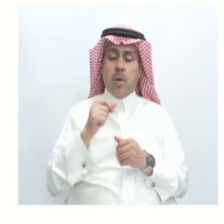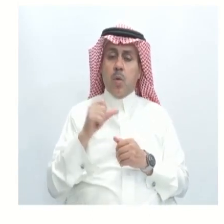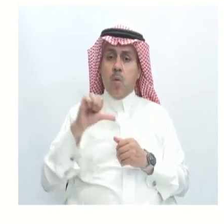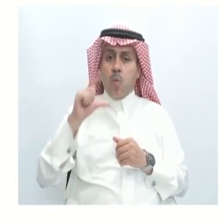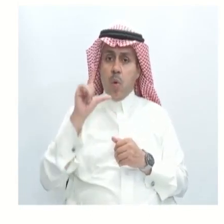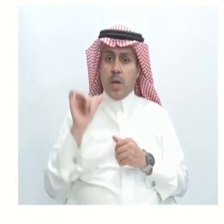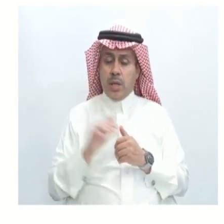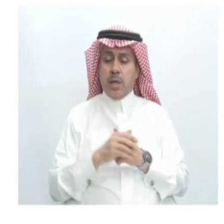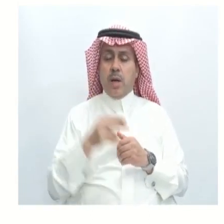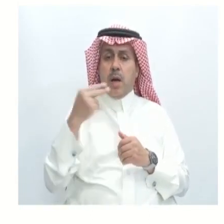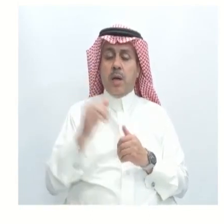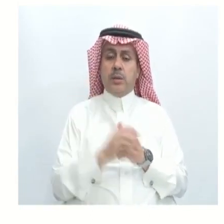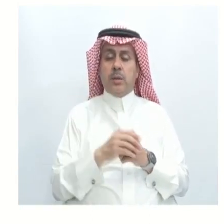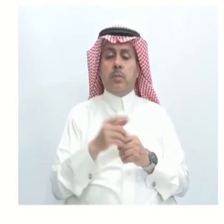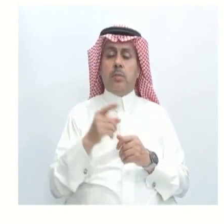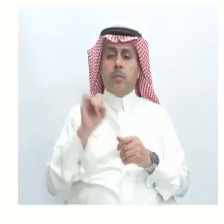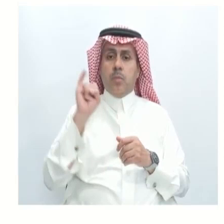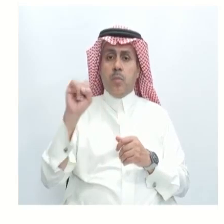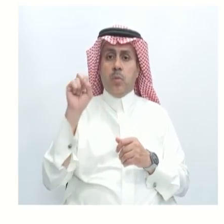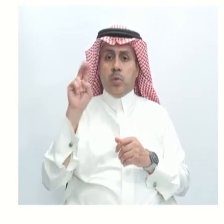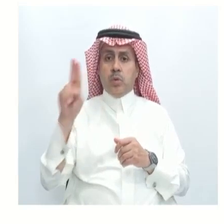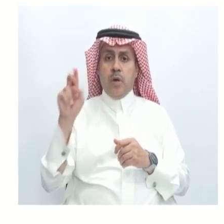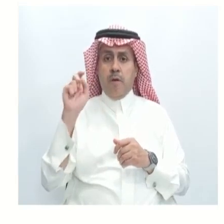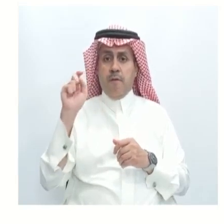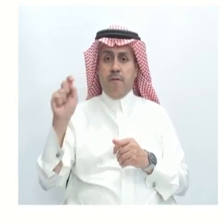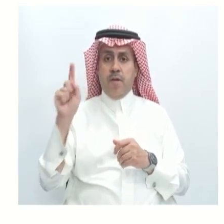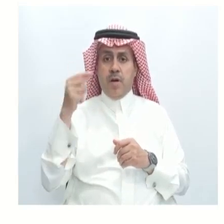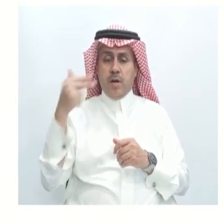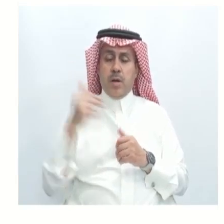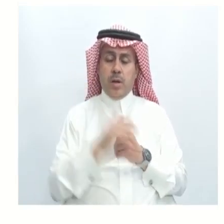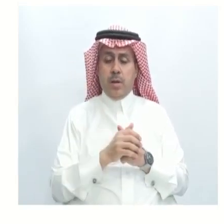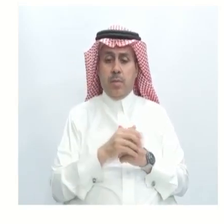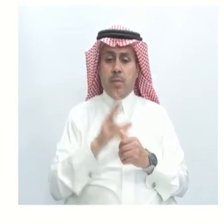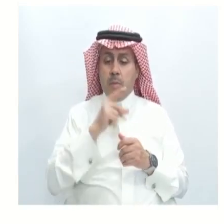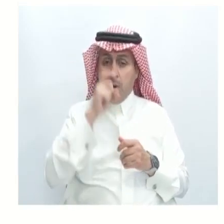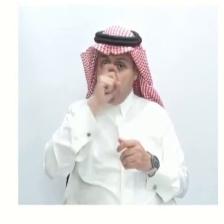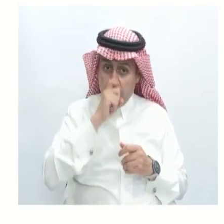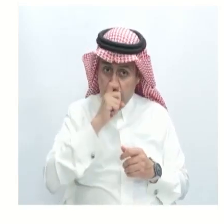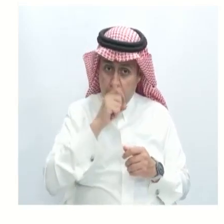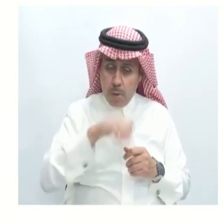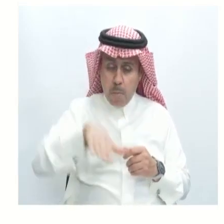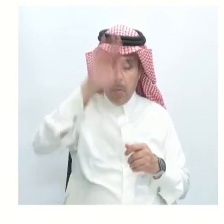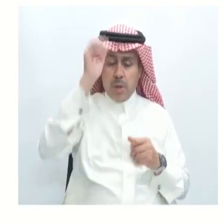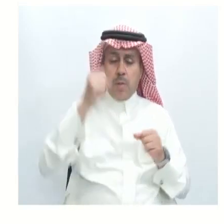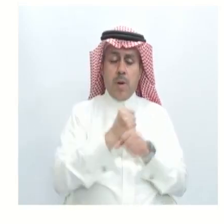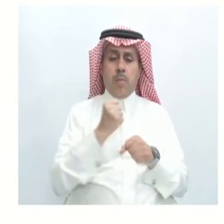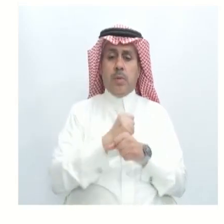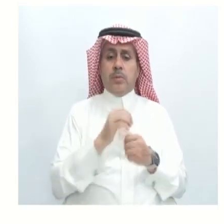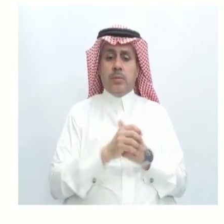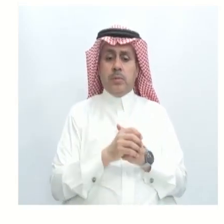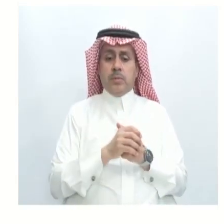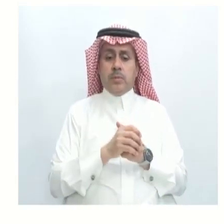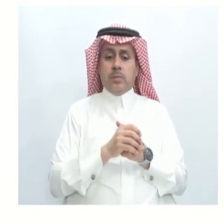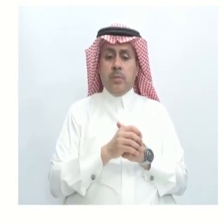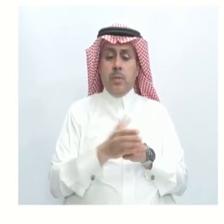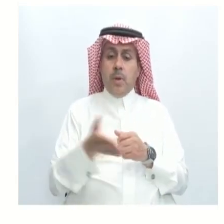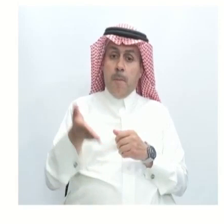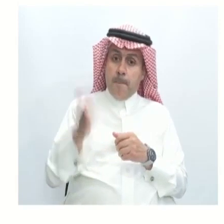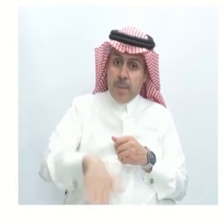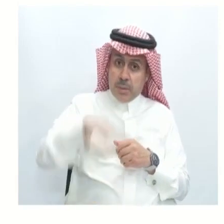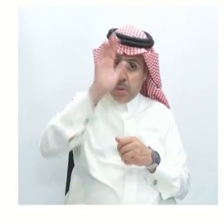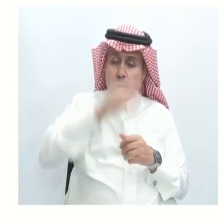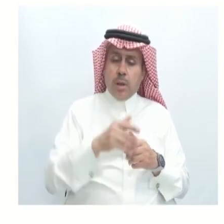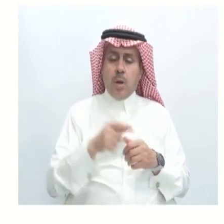متفرغا لولايه العهد وما يكلفه به الملك من اعمال ويتولى سلطات الملك عند وفاته حتى